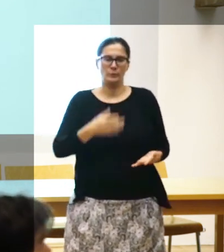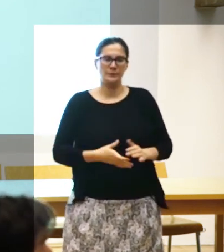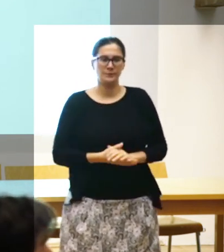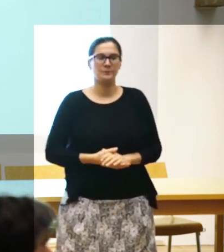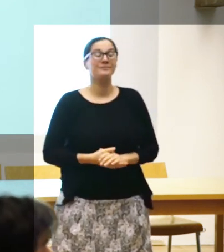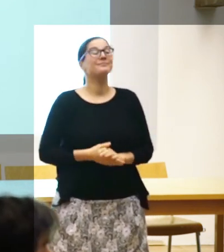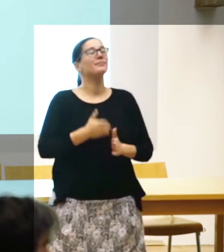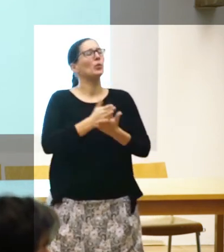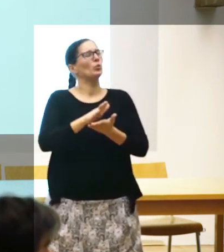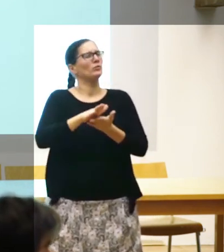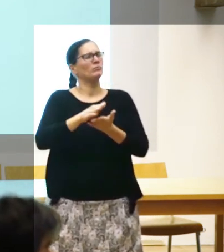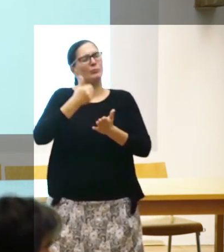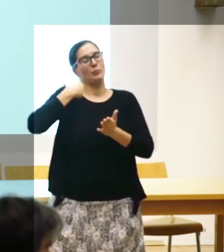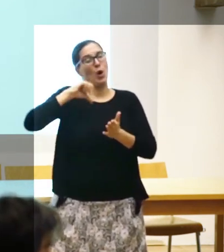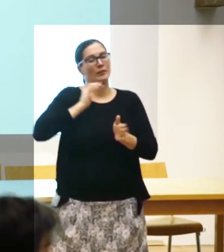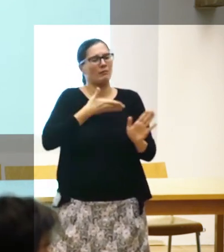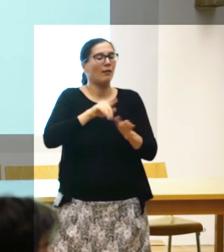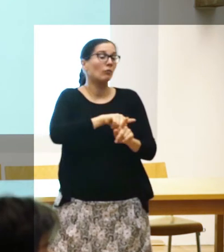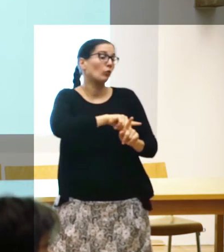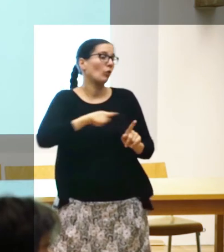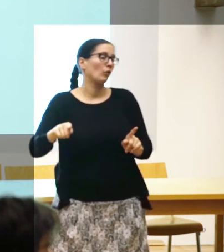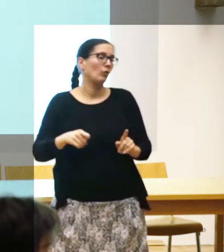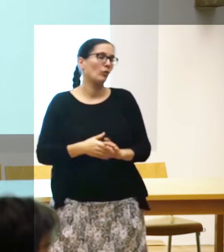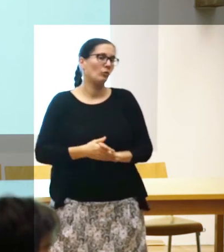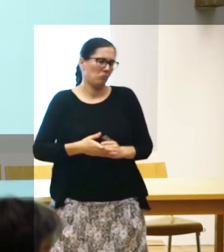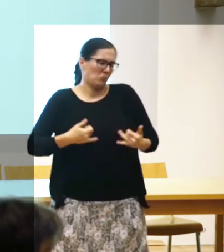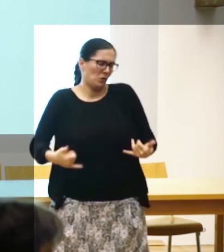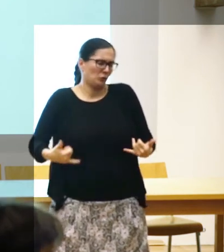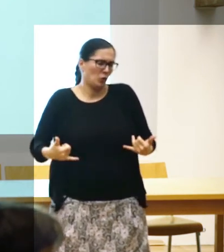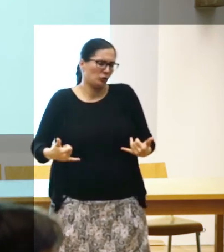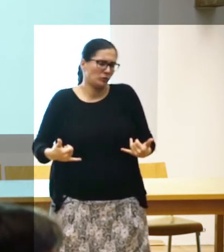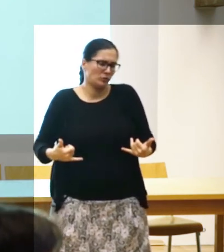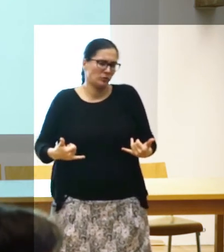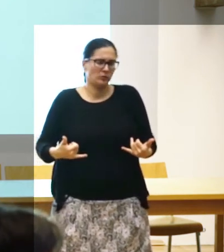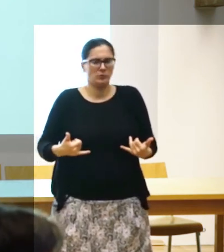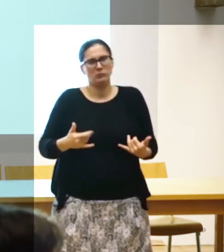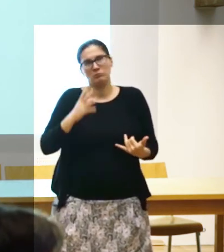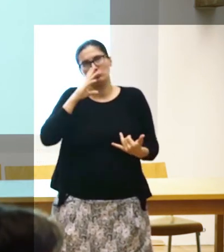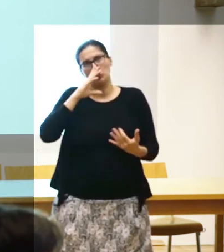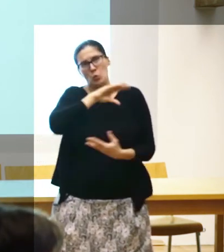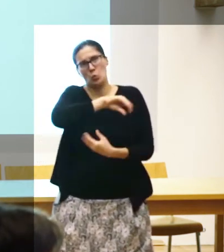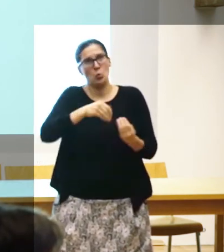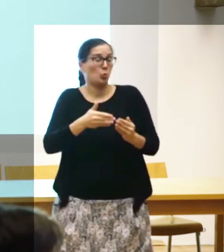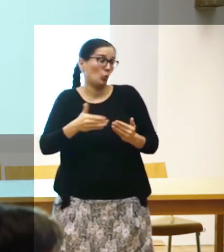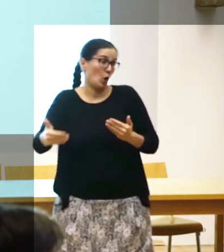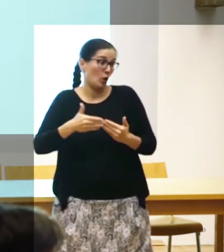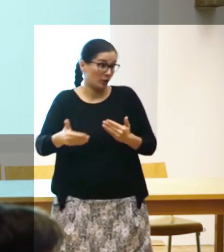Od začátku loňského roku do letoška zhruba do února.